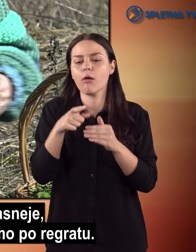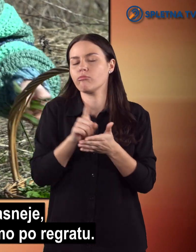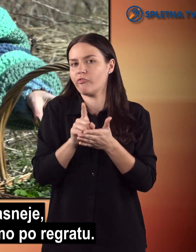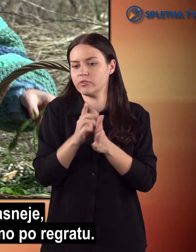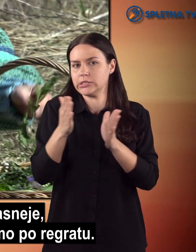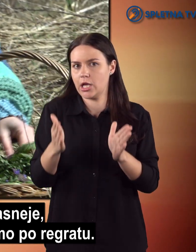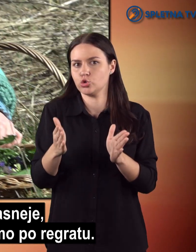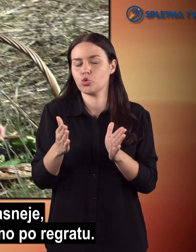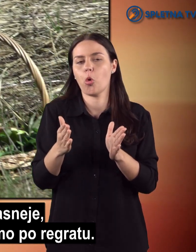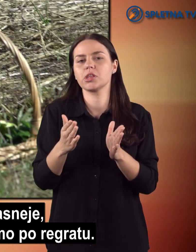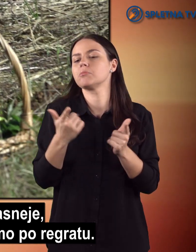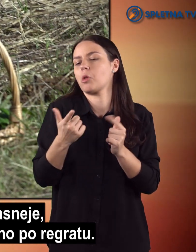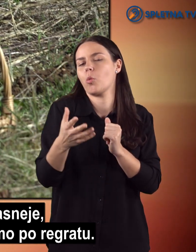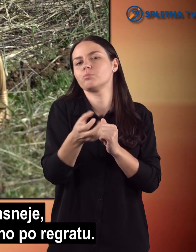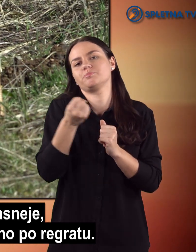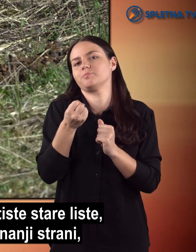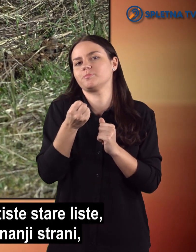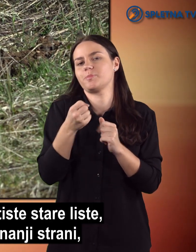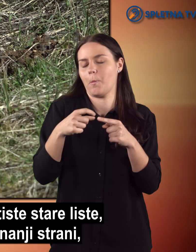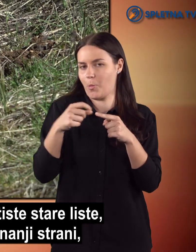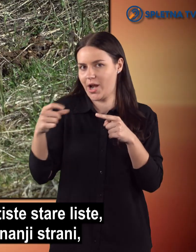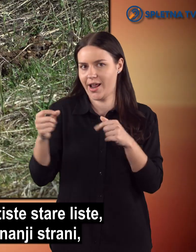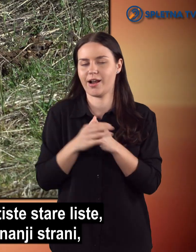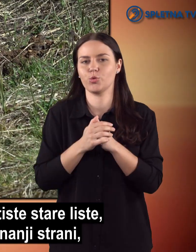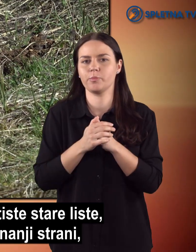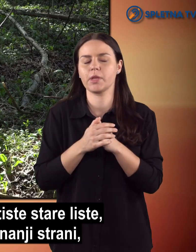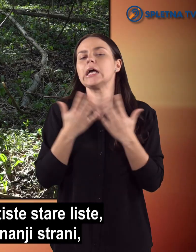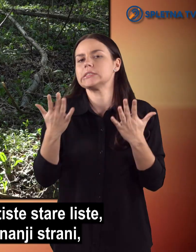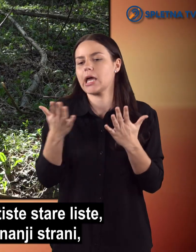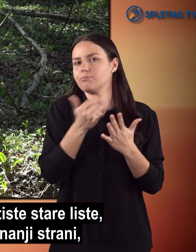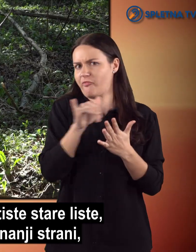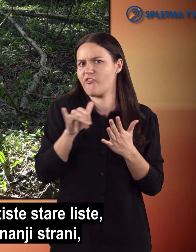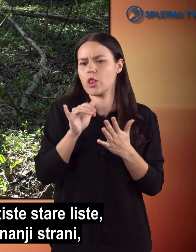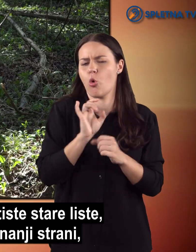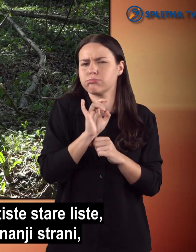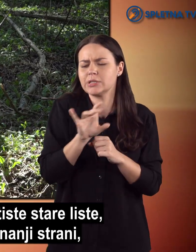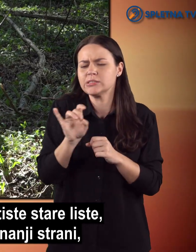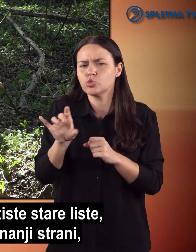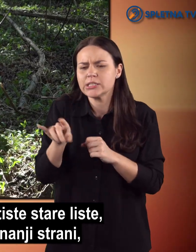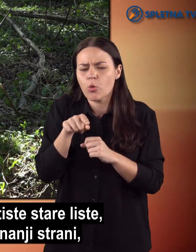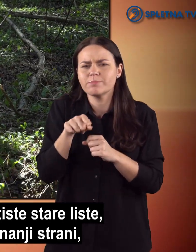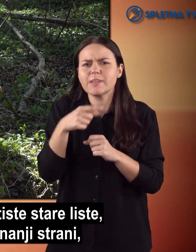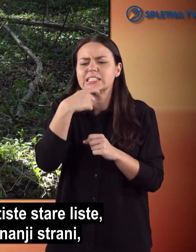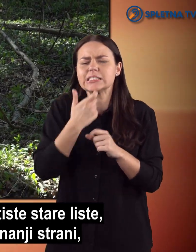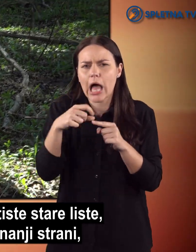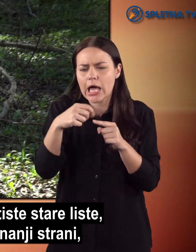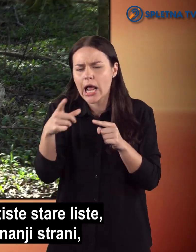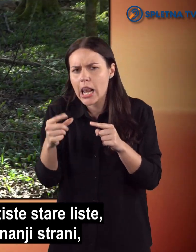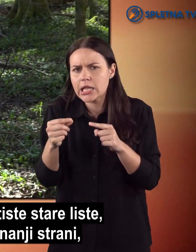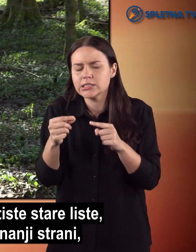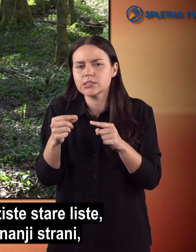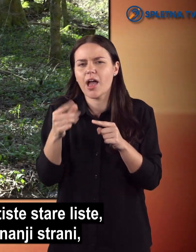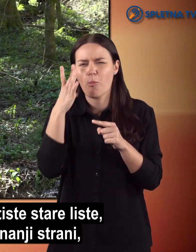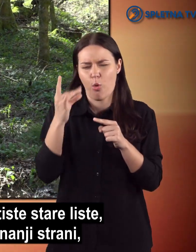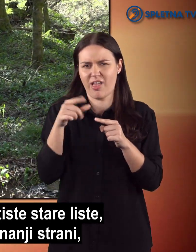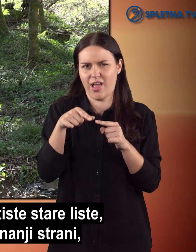torej posežimo po regratu. Sicer vedno izpustimo tiste stare liste, ponavadi so te